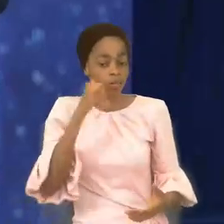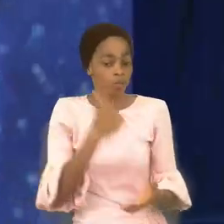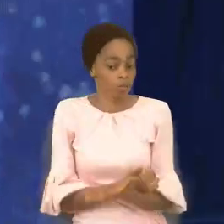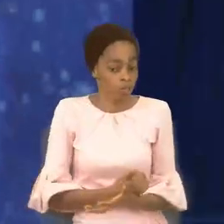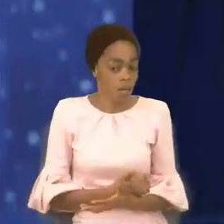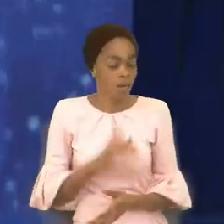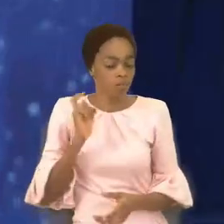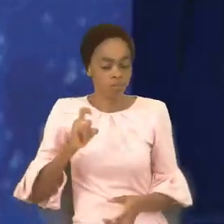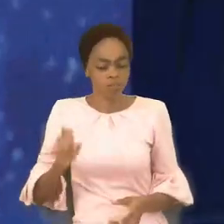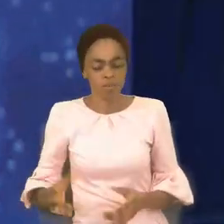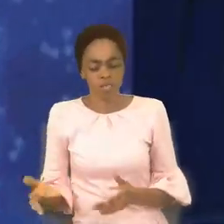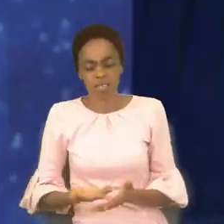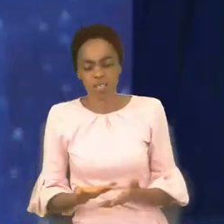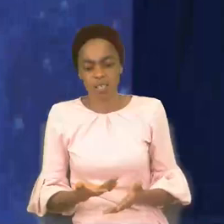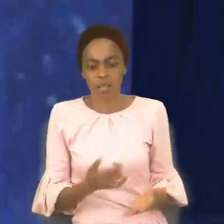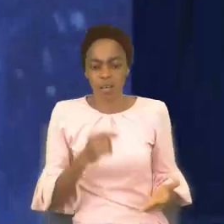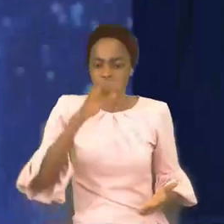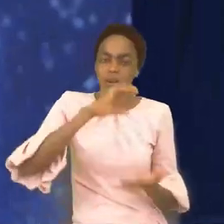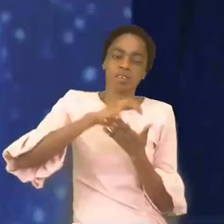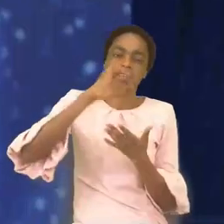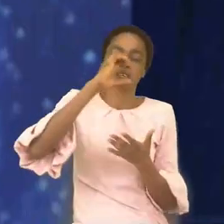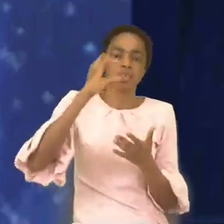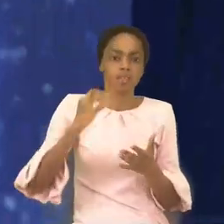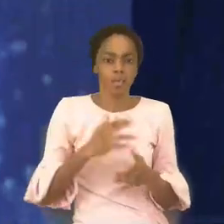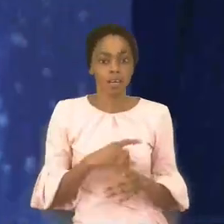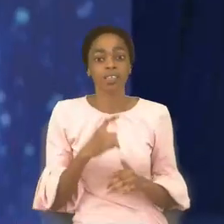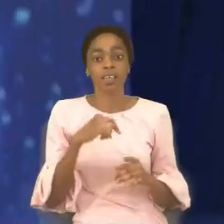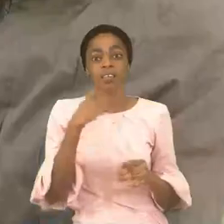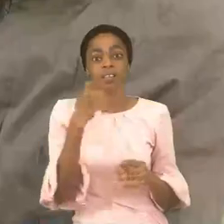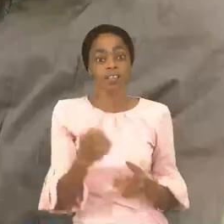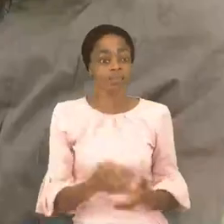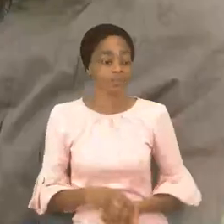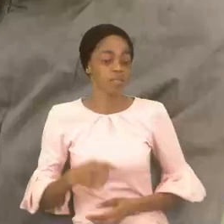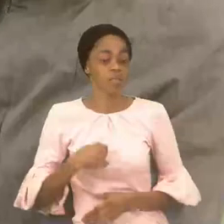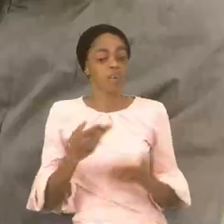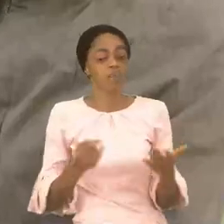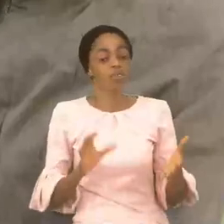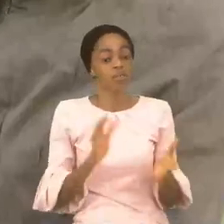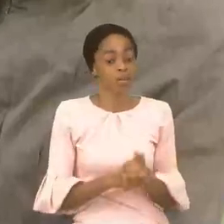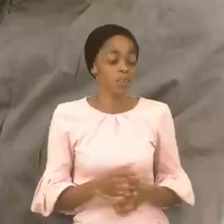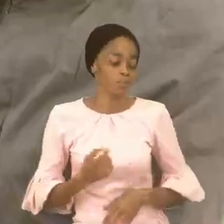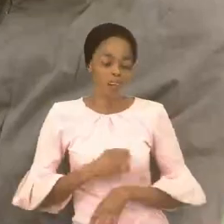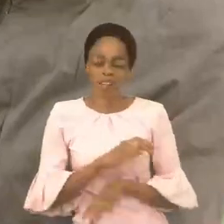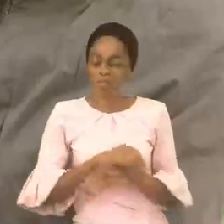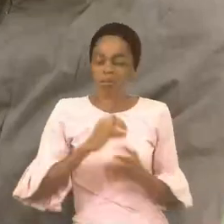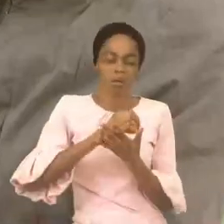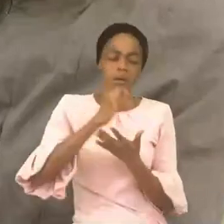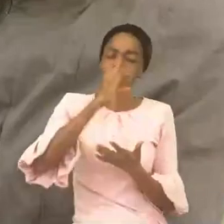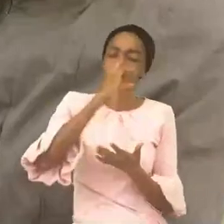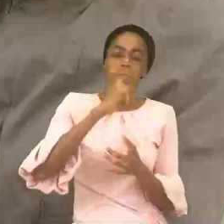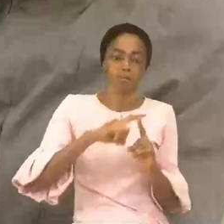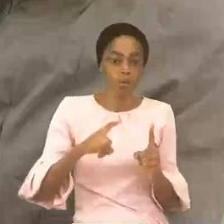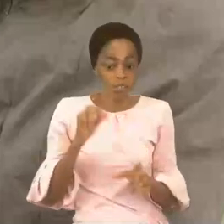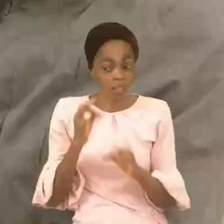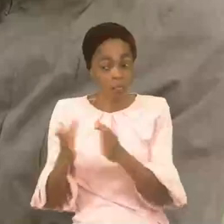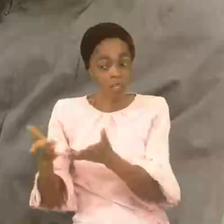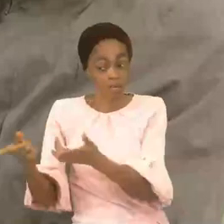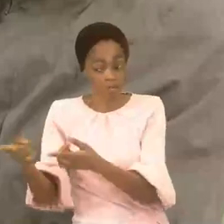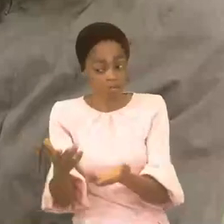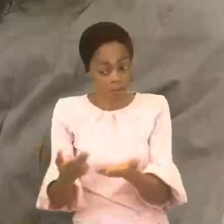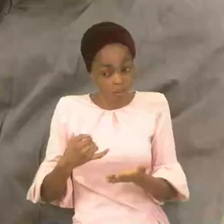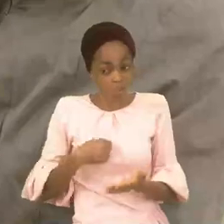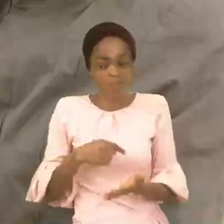je veux me marier. Et c'est ce qu'il veut, d'accord. Je ne bois pas. Bon, si c'est ce qu'ils veulent, je vais leur donner ça. Te voilà.